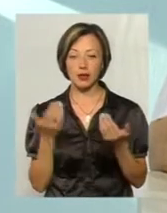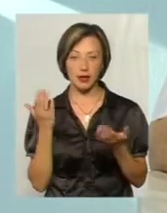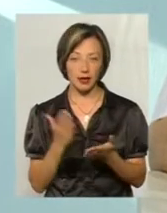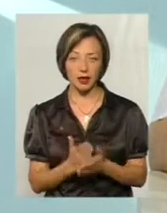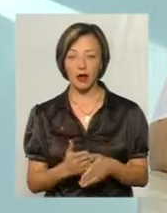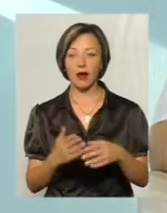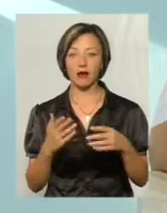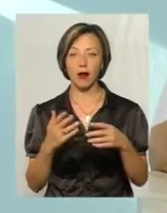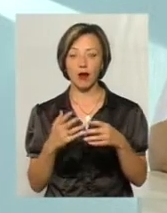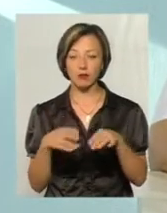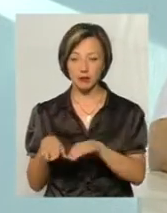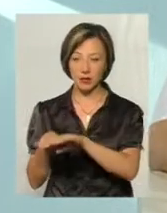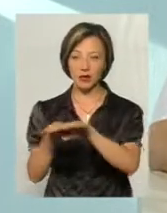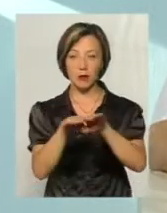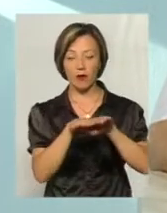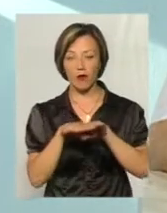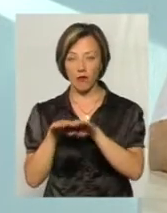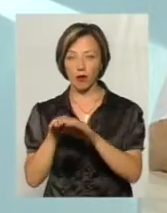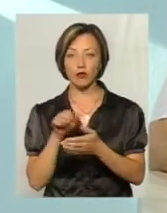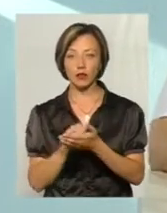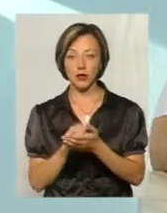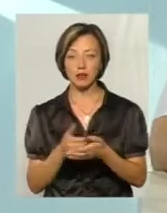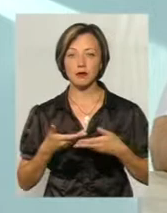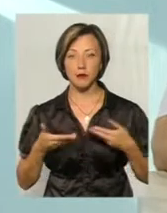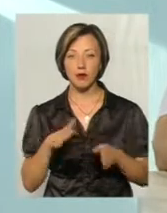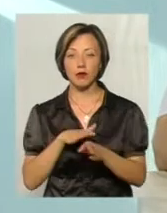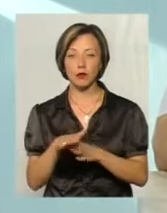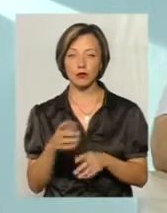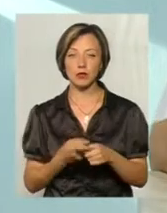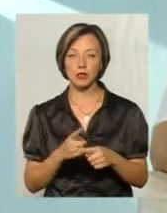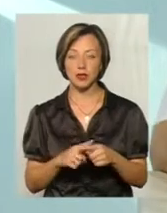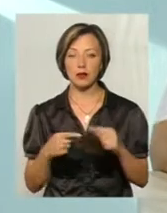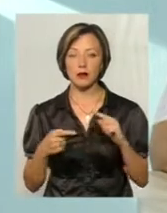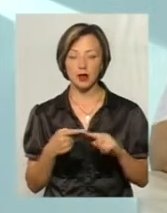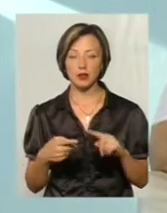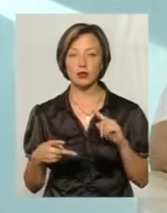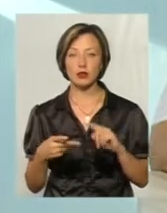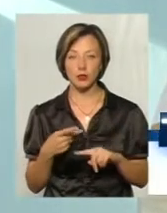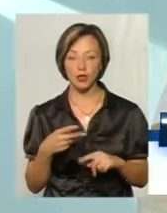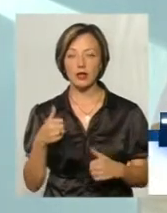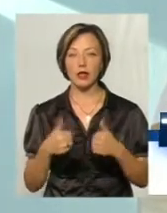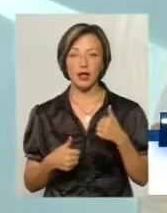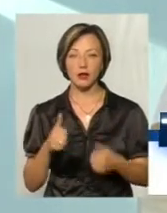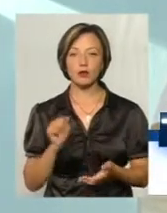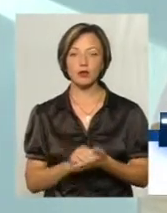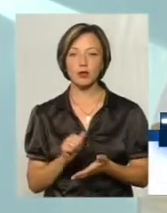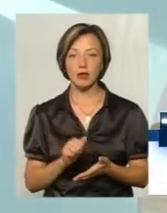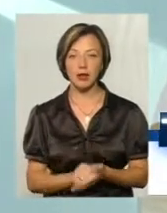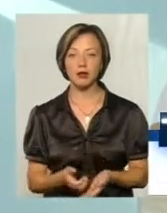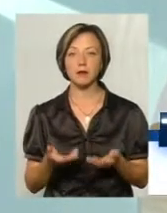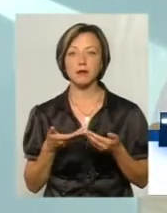типова тендерна документація, і ми дотримуємось її. Це перше. Друге, в тендерній документації